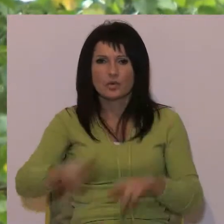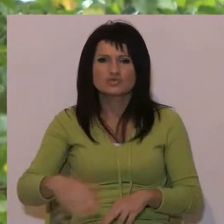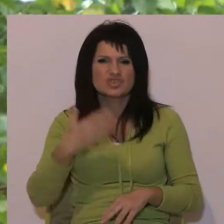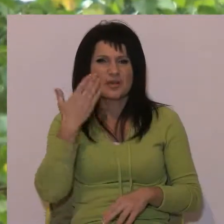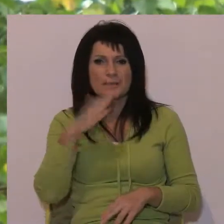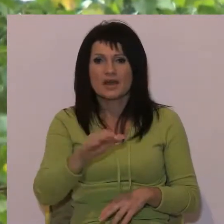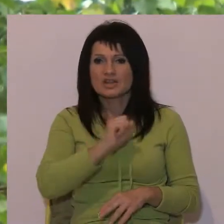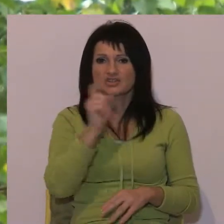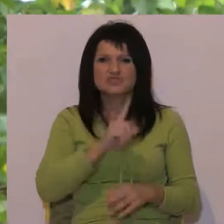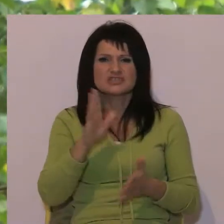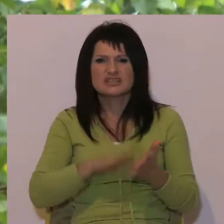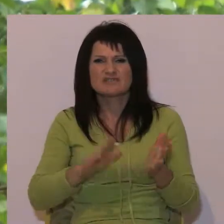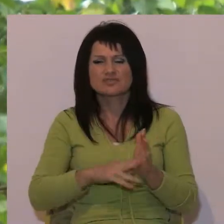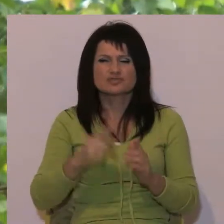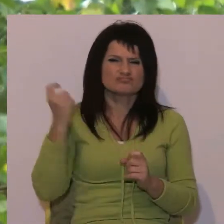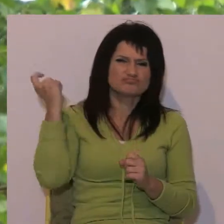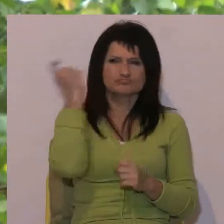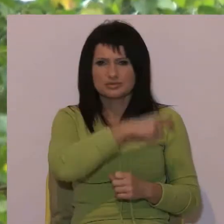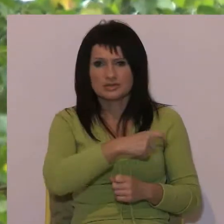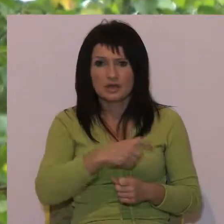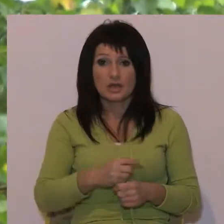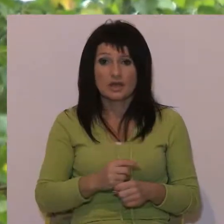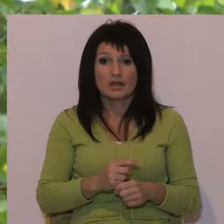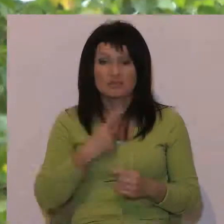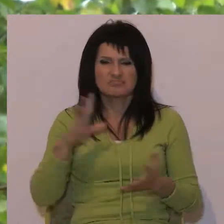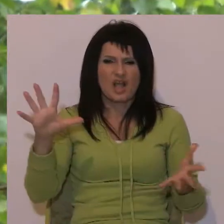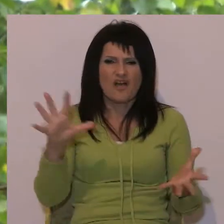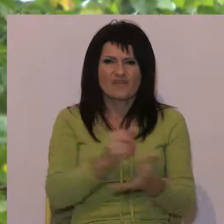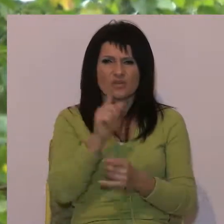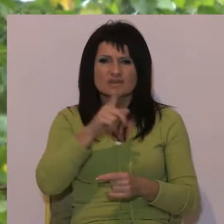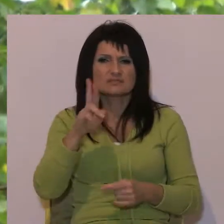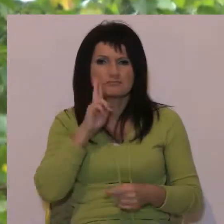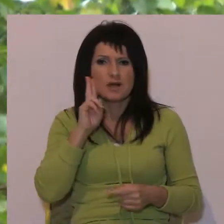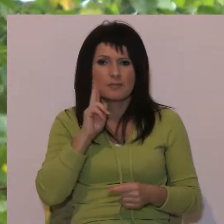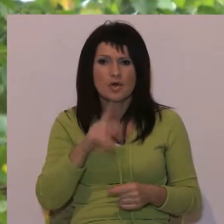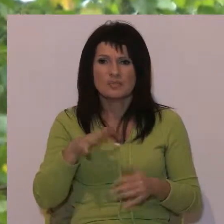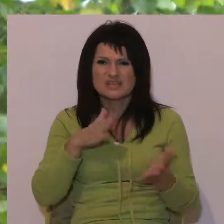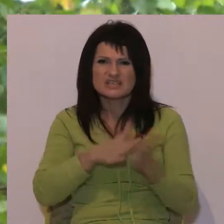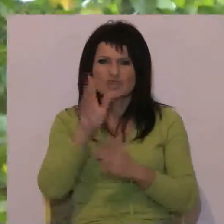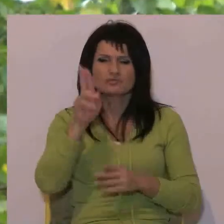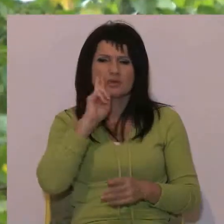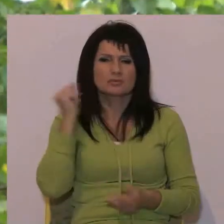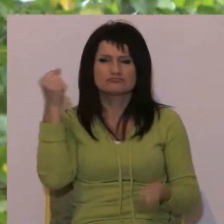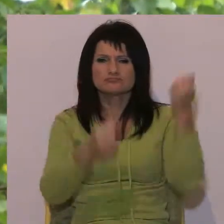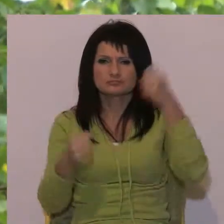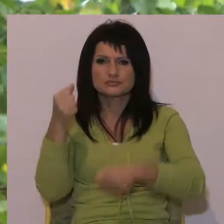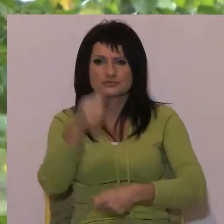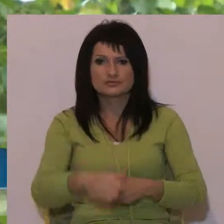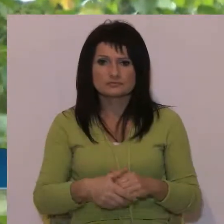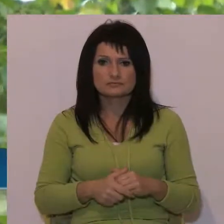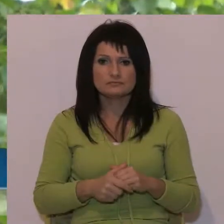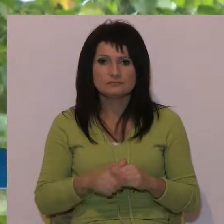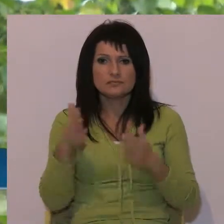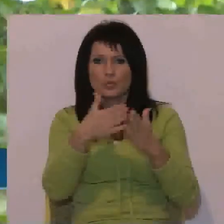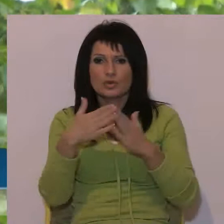bardziej niż zazwyczaj pijany. Wszczął awanturę z mamą i zaczął ją bić.